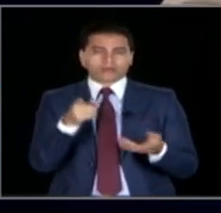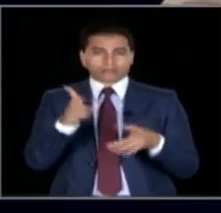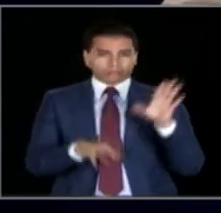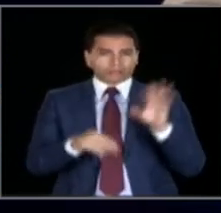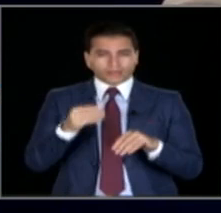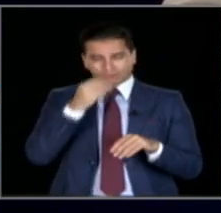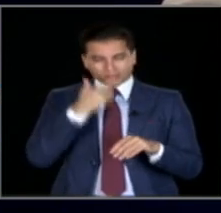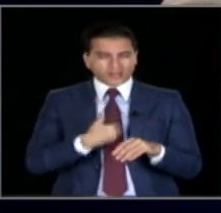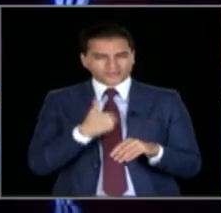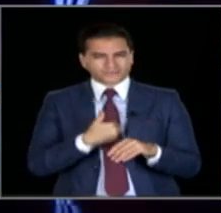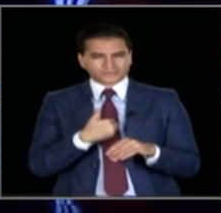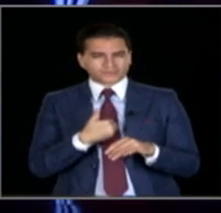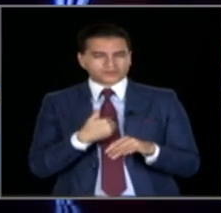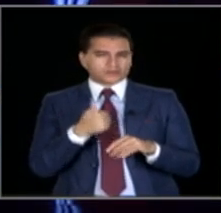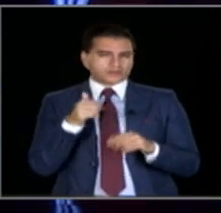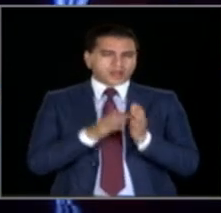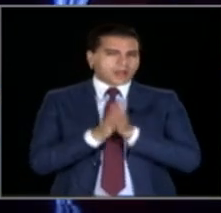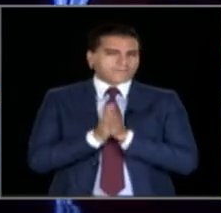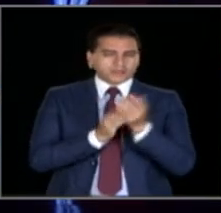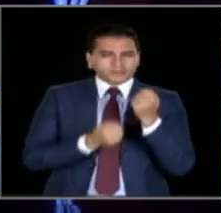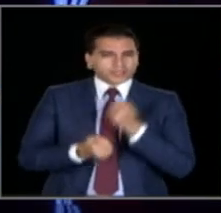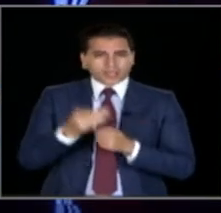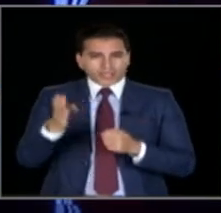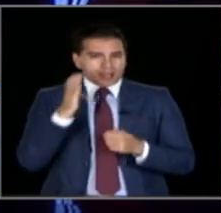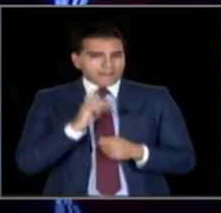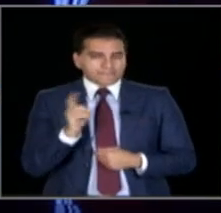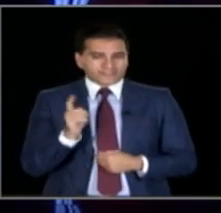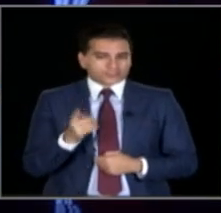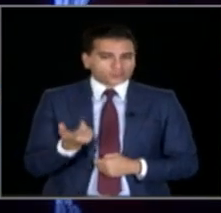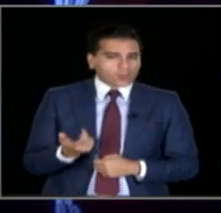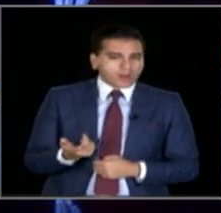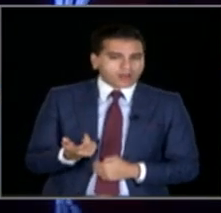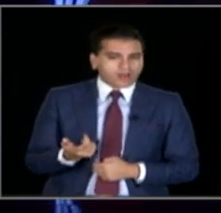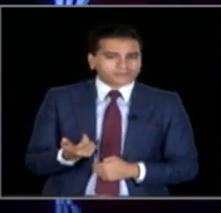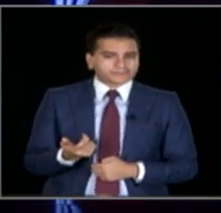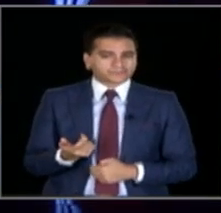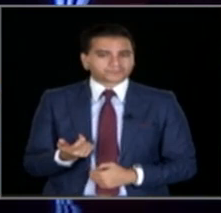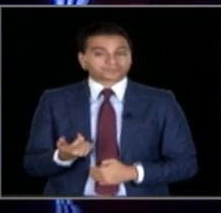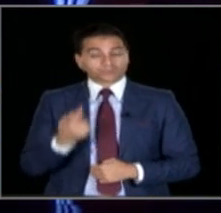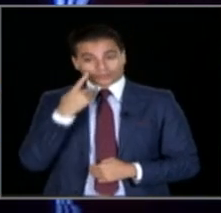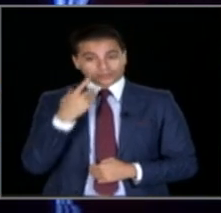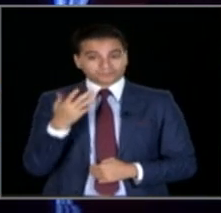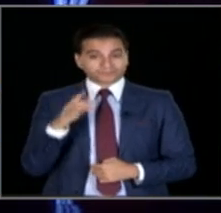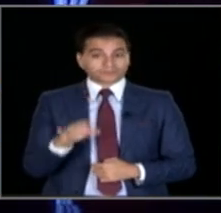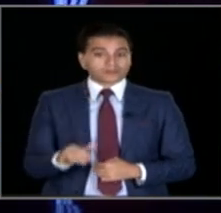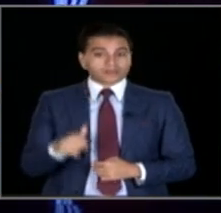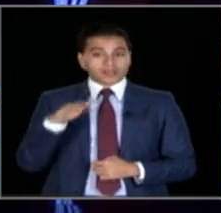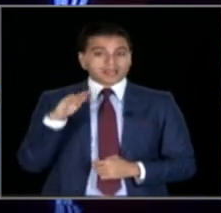رواية نفسية تشويقية. ما فيش إجابة أعتقد، ولا في إجابة؟ ياسر